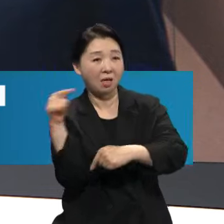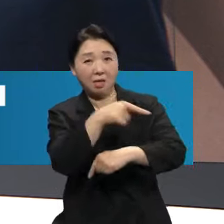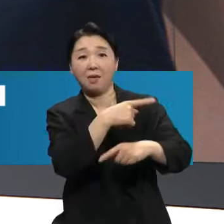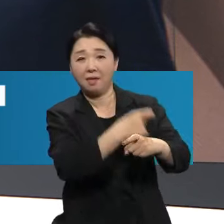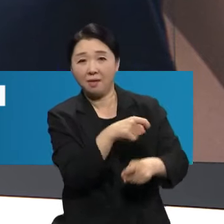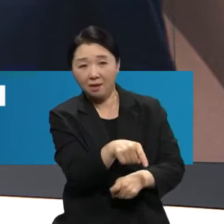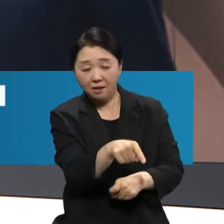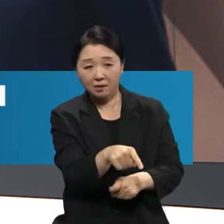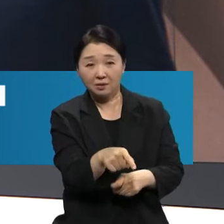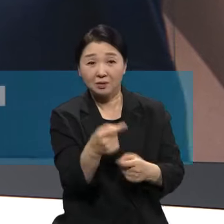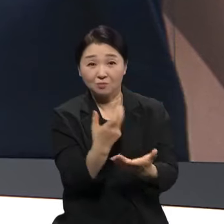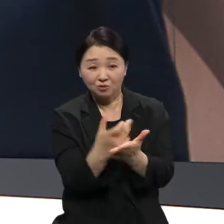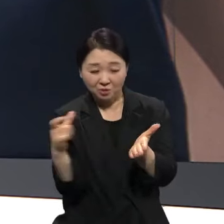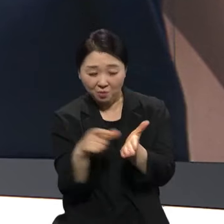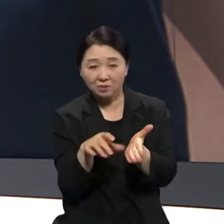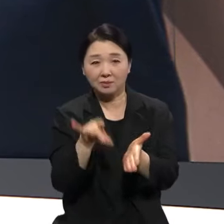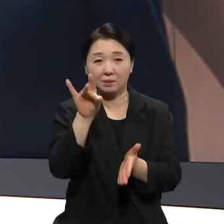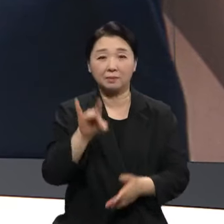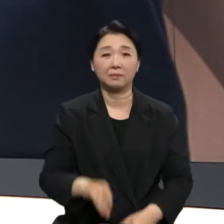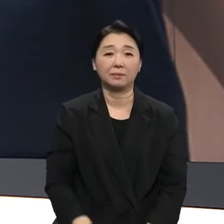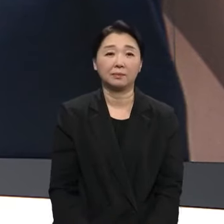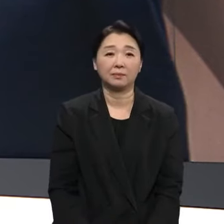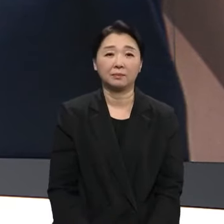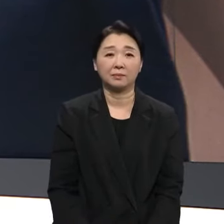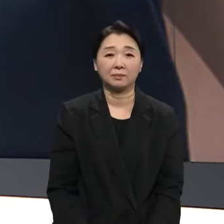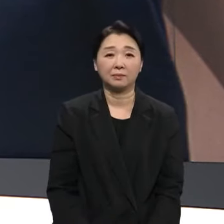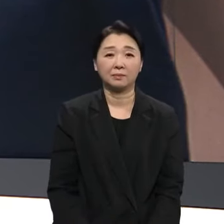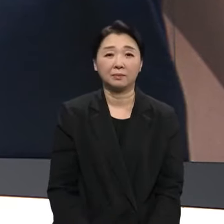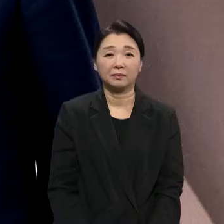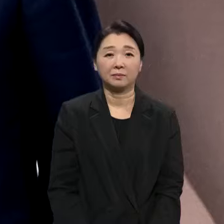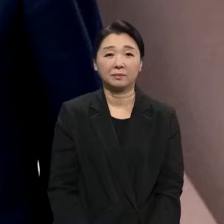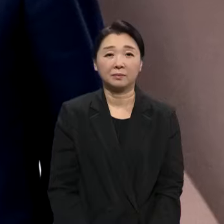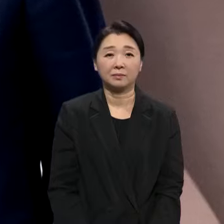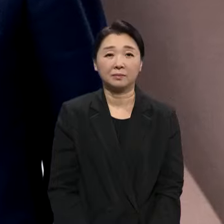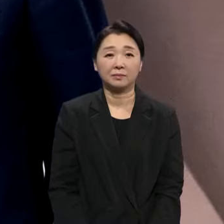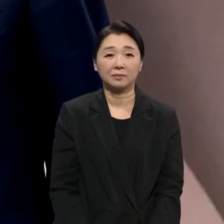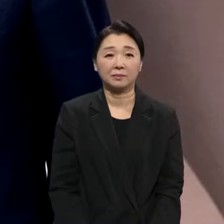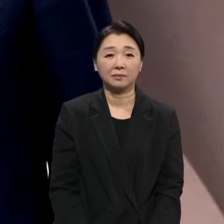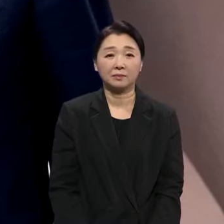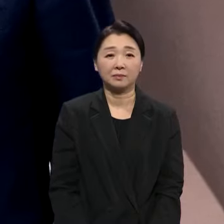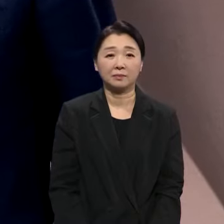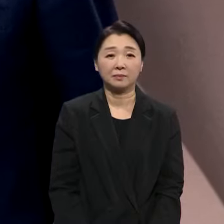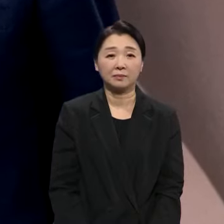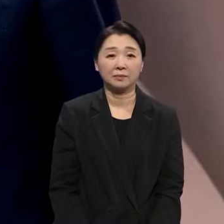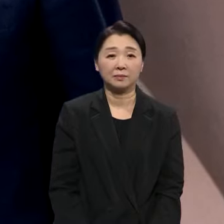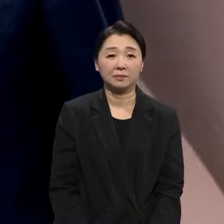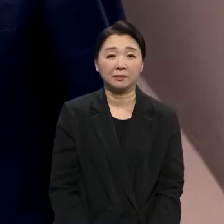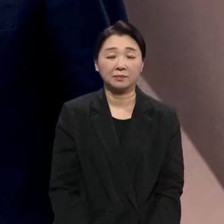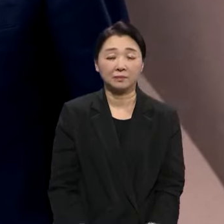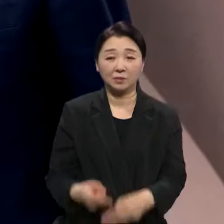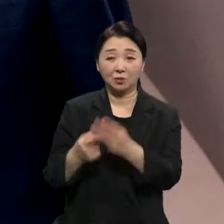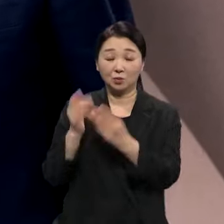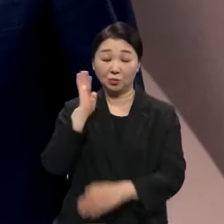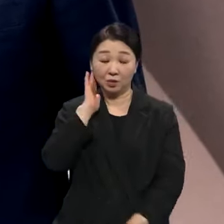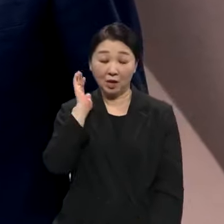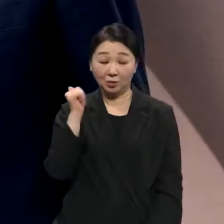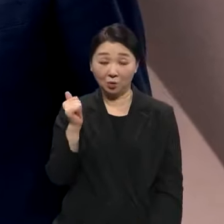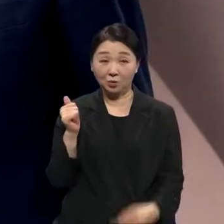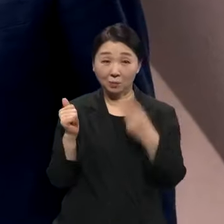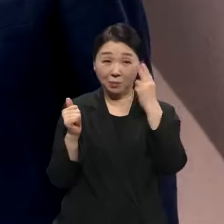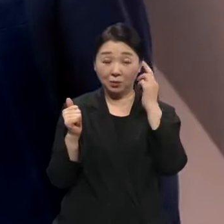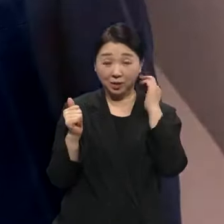문서로 명시된 건 이번이 처음입니다 조민준 기자입니다 윤성열 대통령과 조 바이든